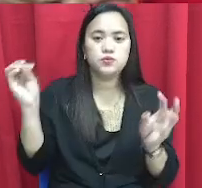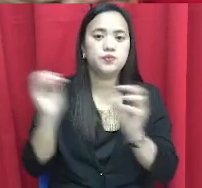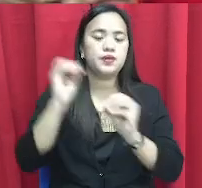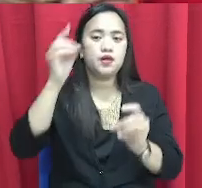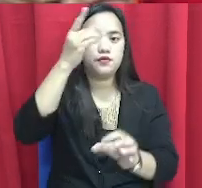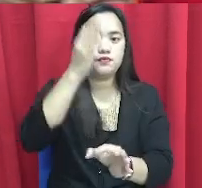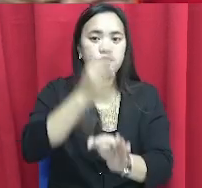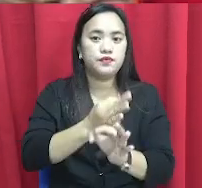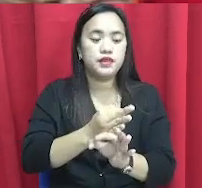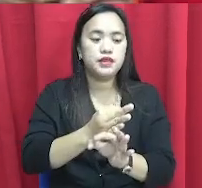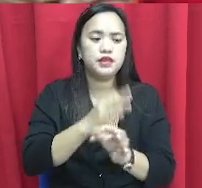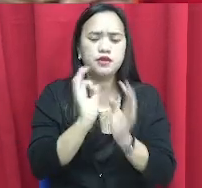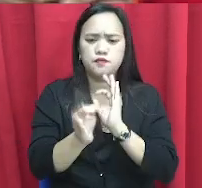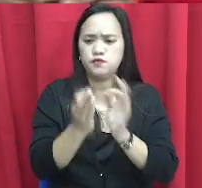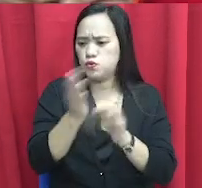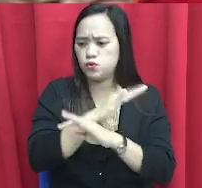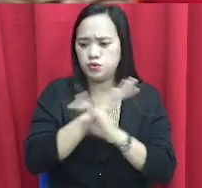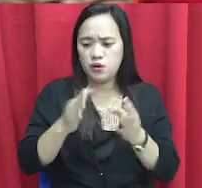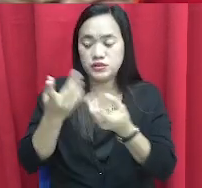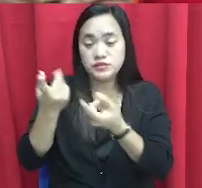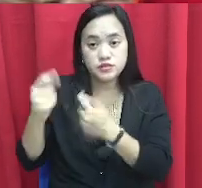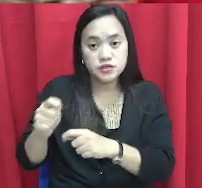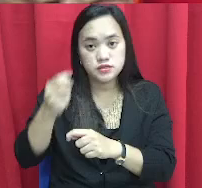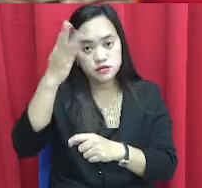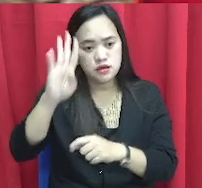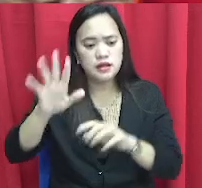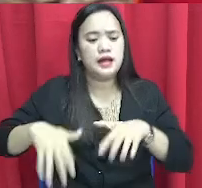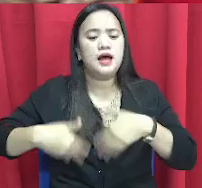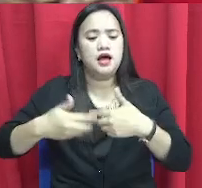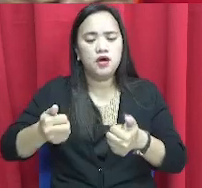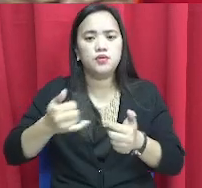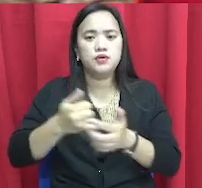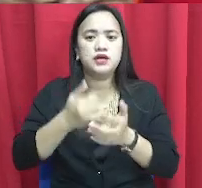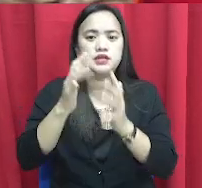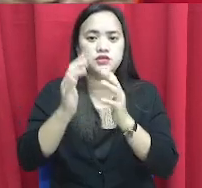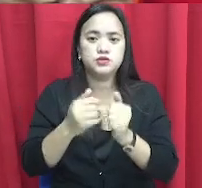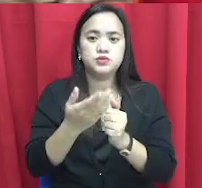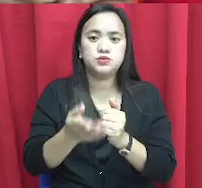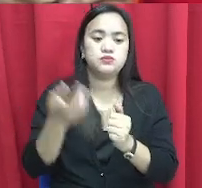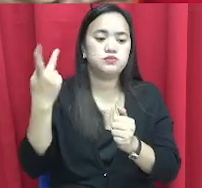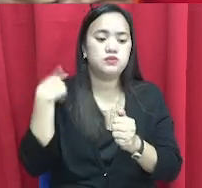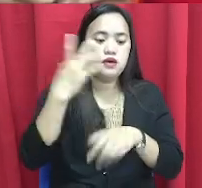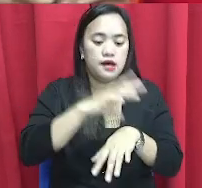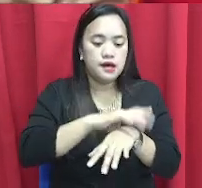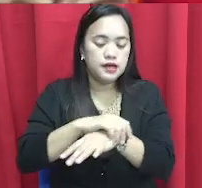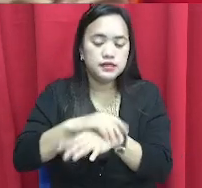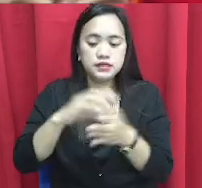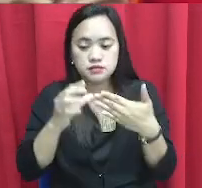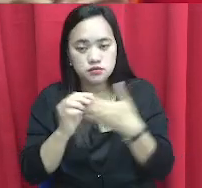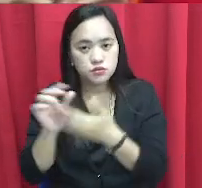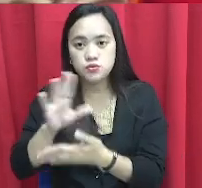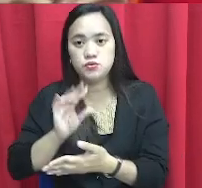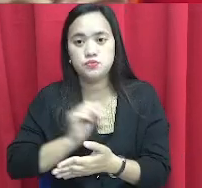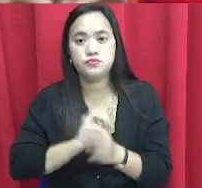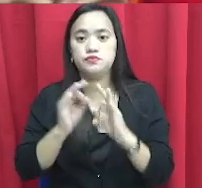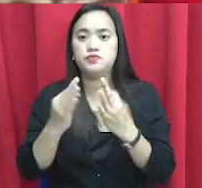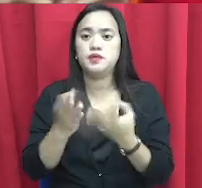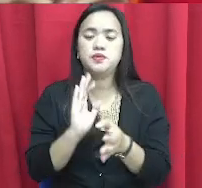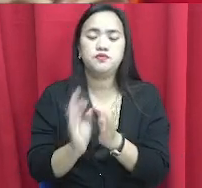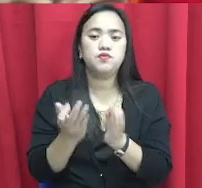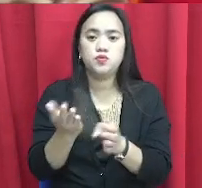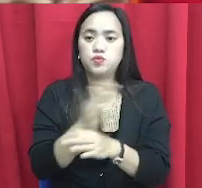Faith kung hindi ka magtitiwala sa Diyos Paano mo makapatid i-handle o i-lead ang iyong family kung